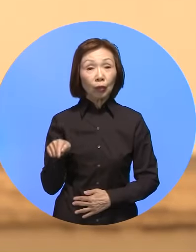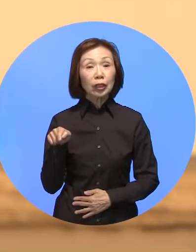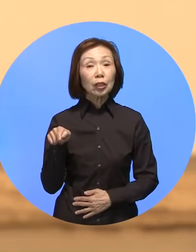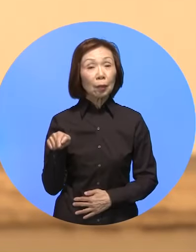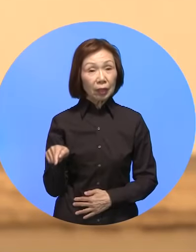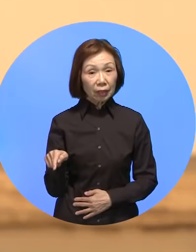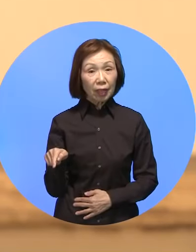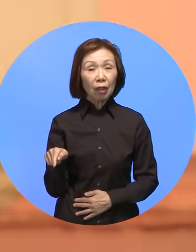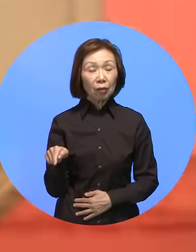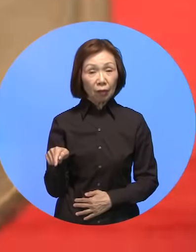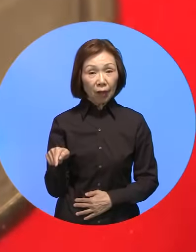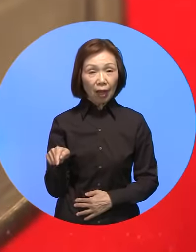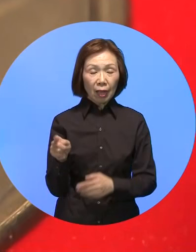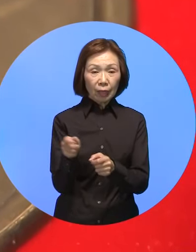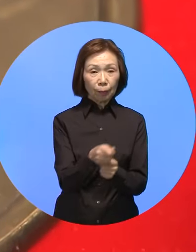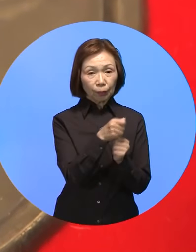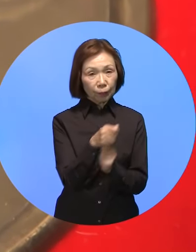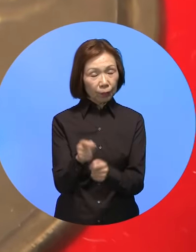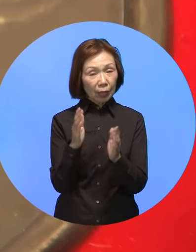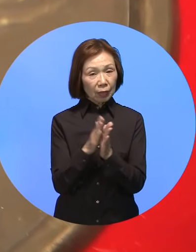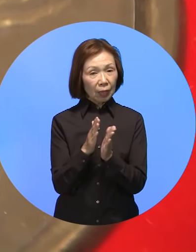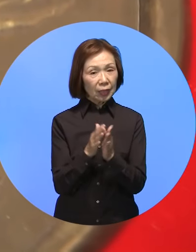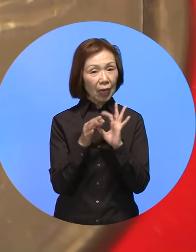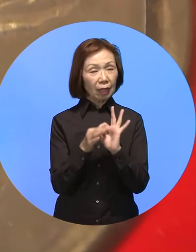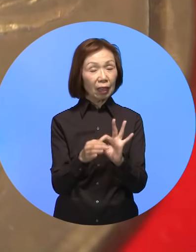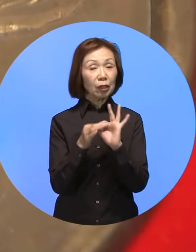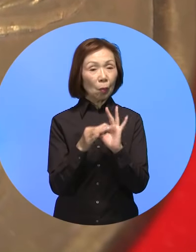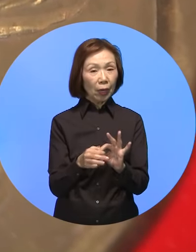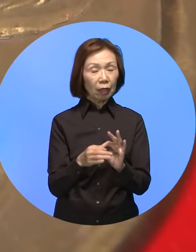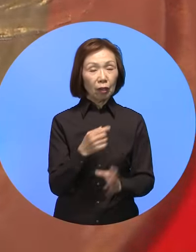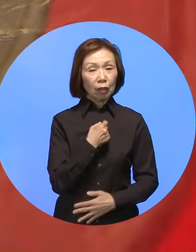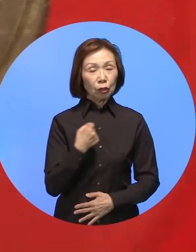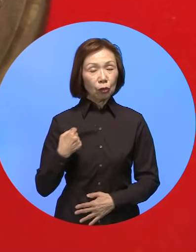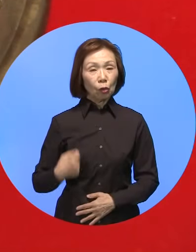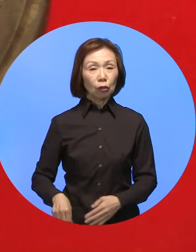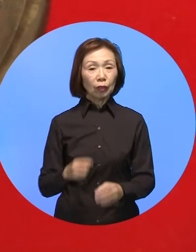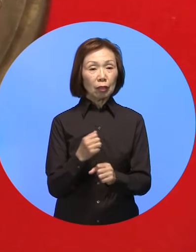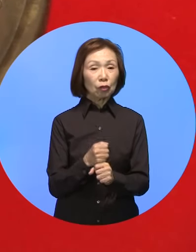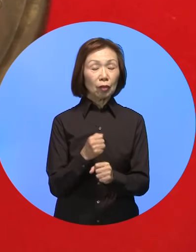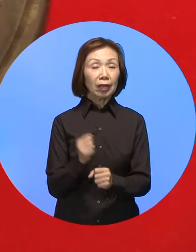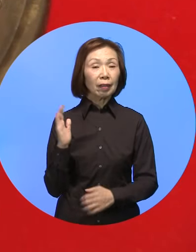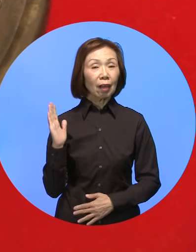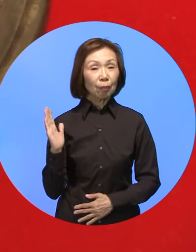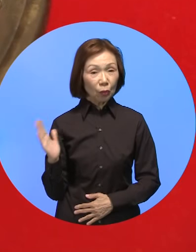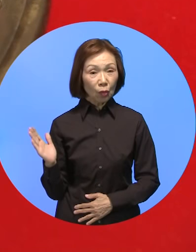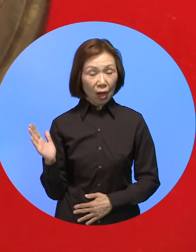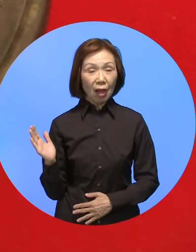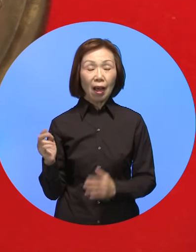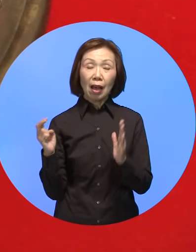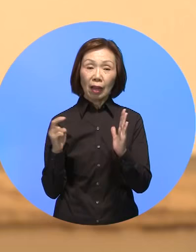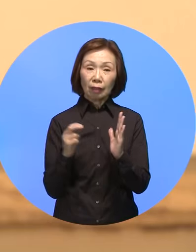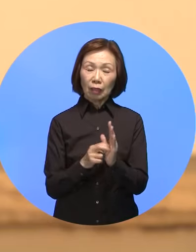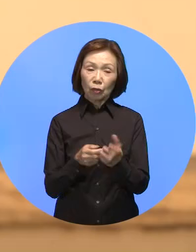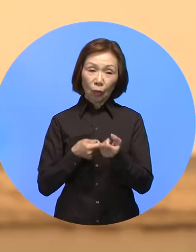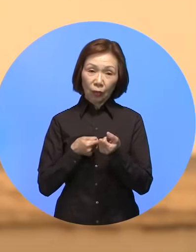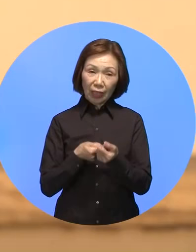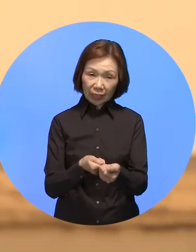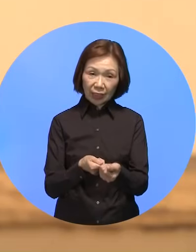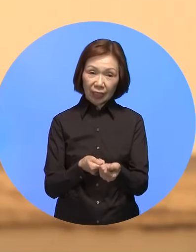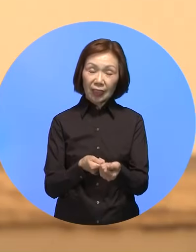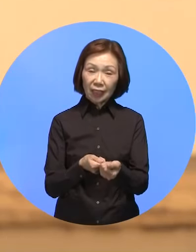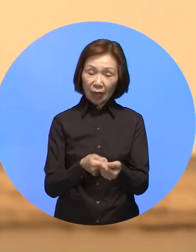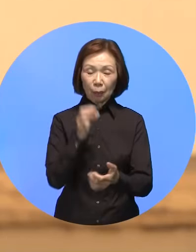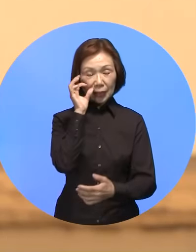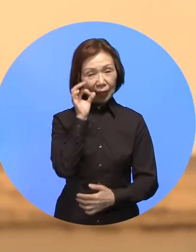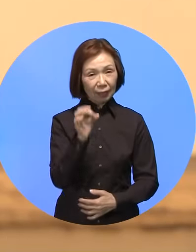は際し関係と思われる中国製の銅鏡ですとか鉄製の矢尻がちょっとして